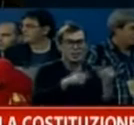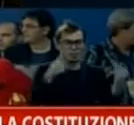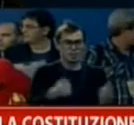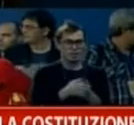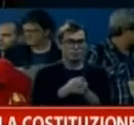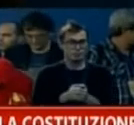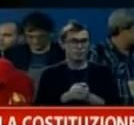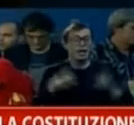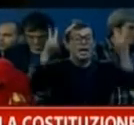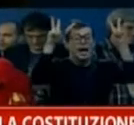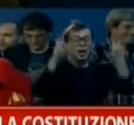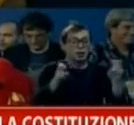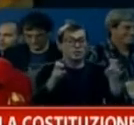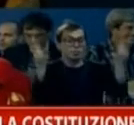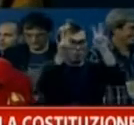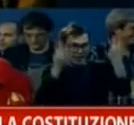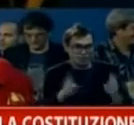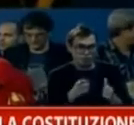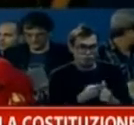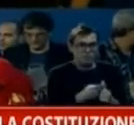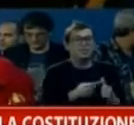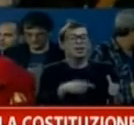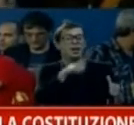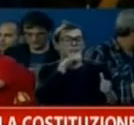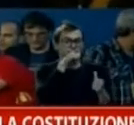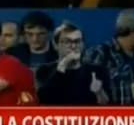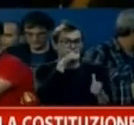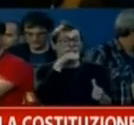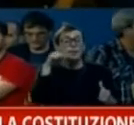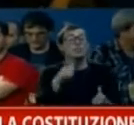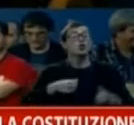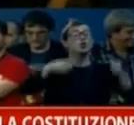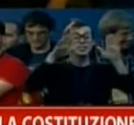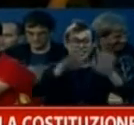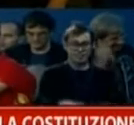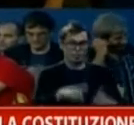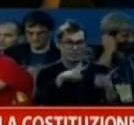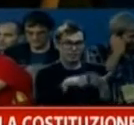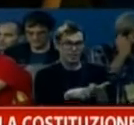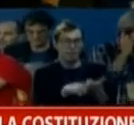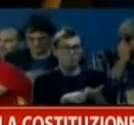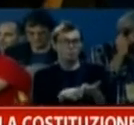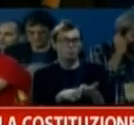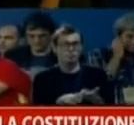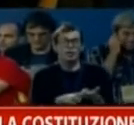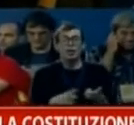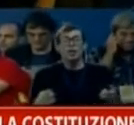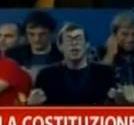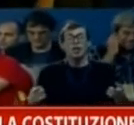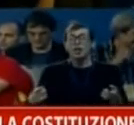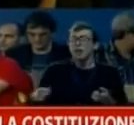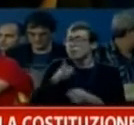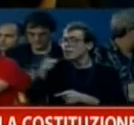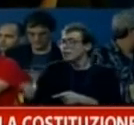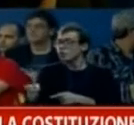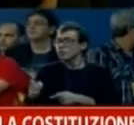Bruxelles, del bisogno di stabilità e di possibilità di governo, e non consentite ai cittadini di dire